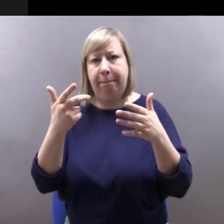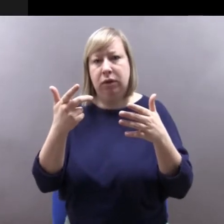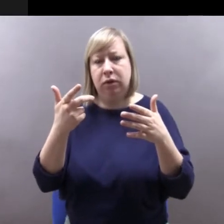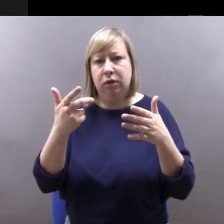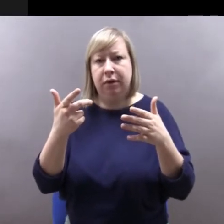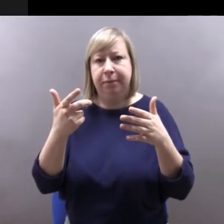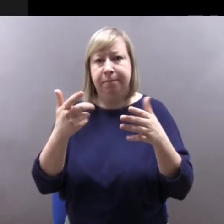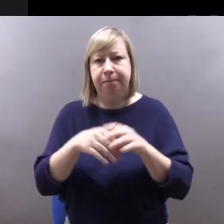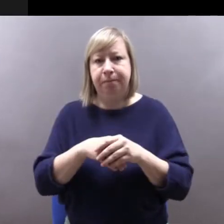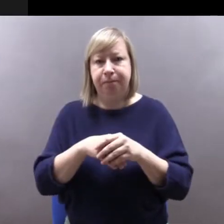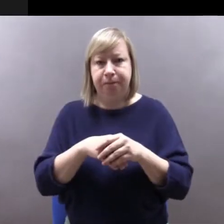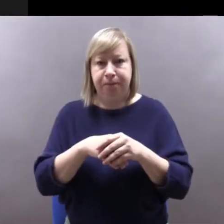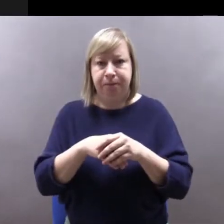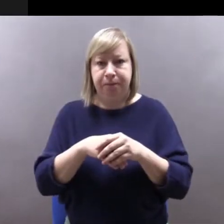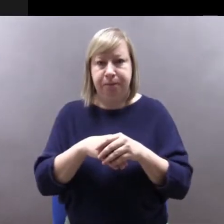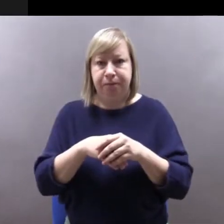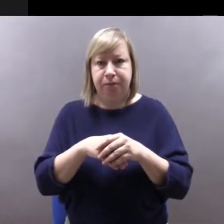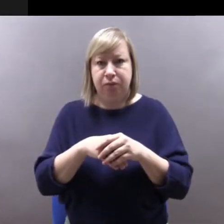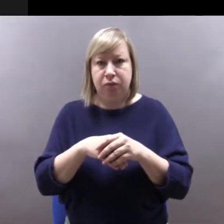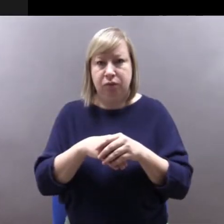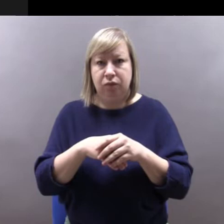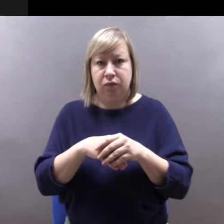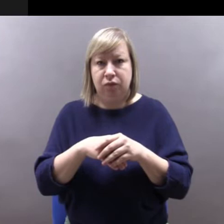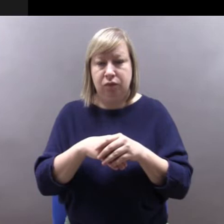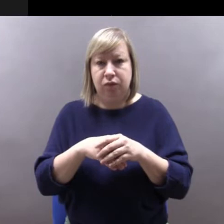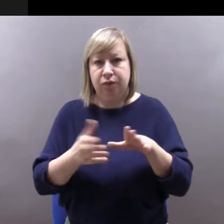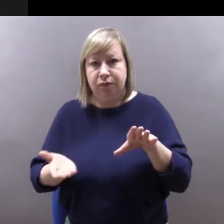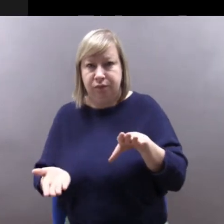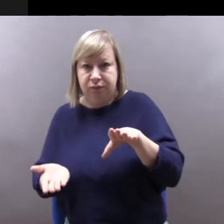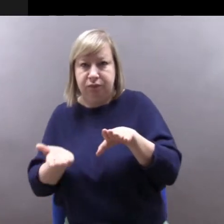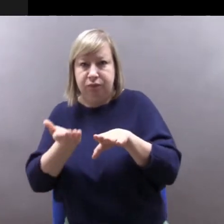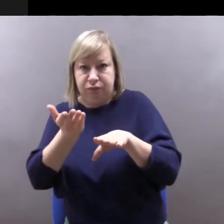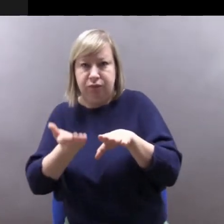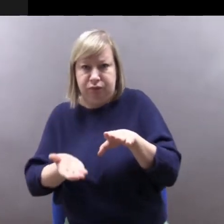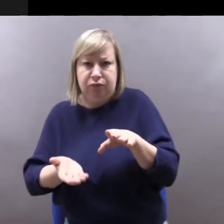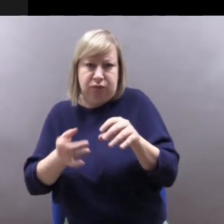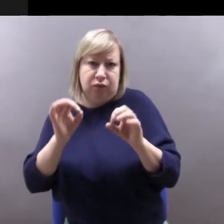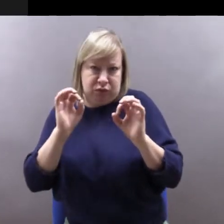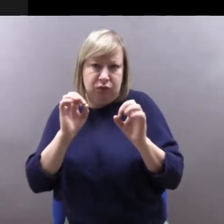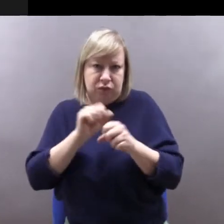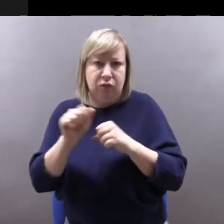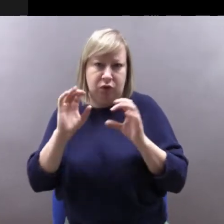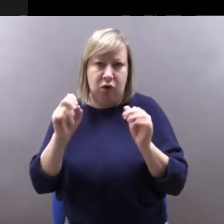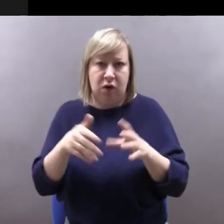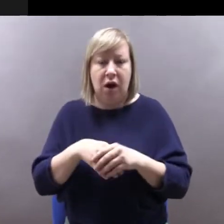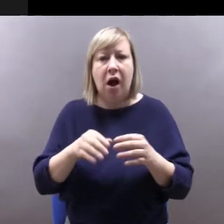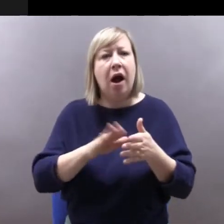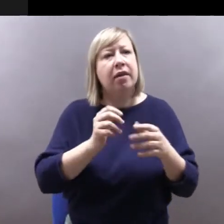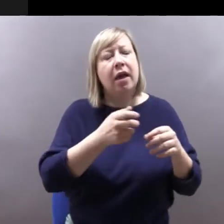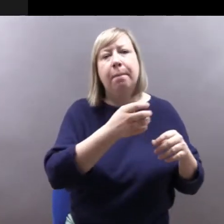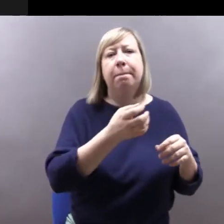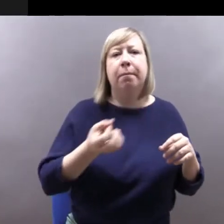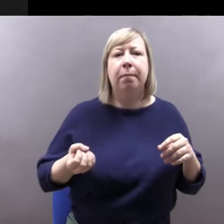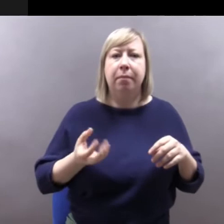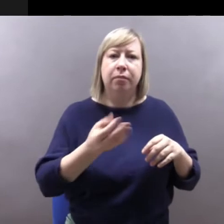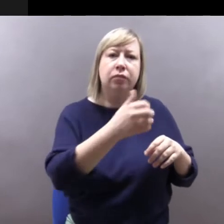to trasa takiej platformy jest jeszcze akceptowalna, ale tam, gdzie Adam wjeżdżał na